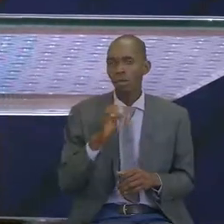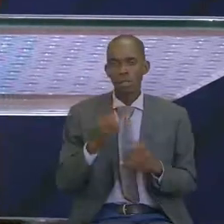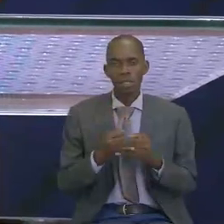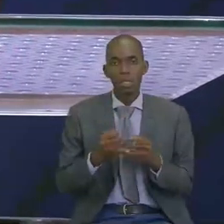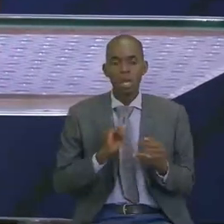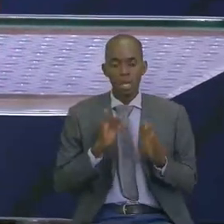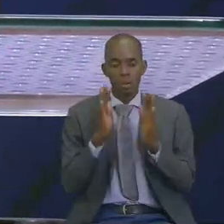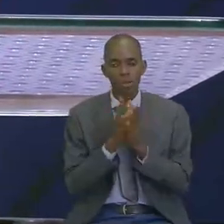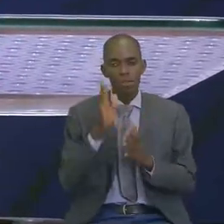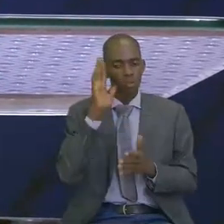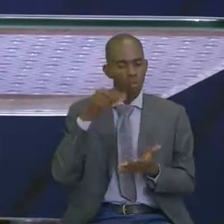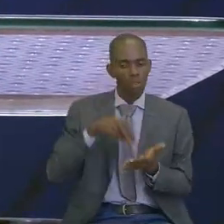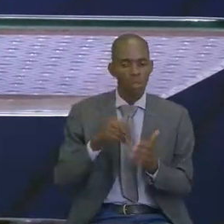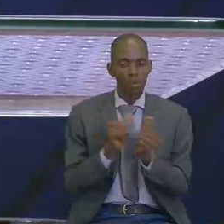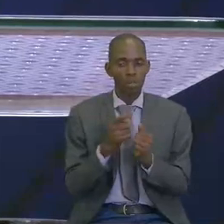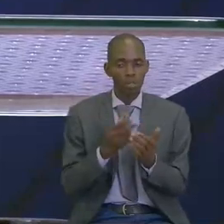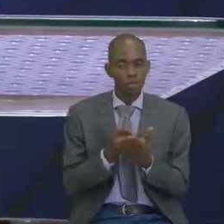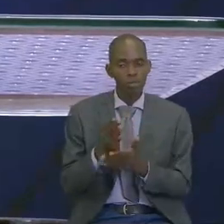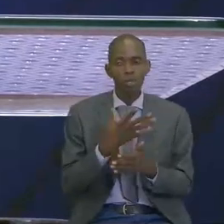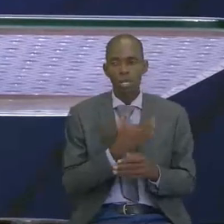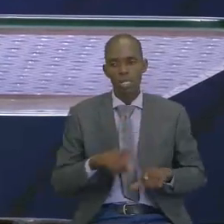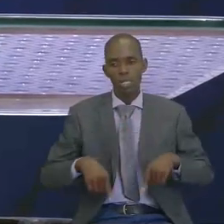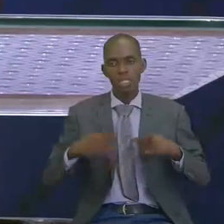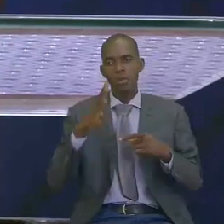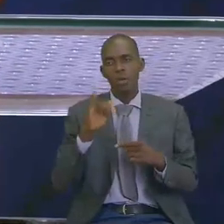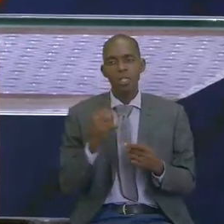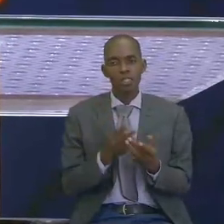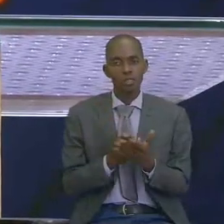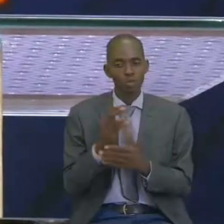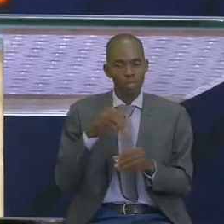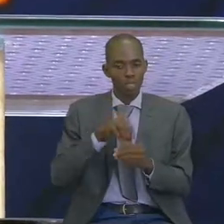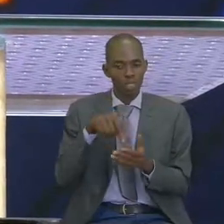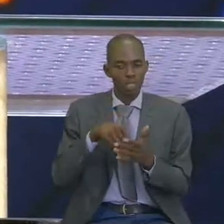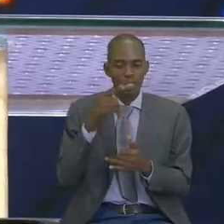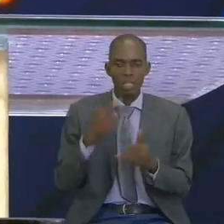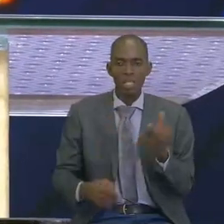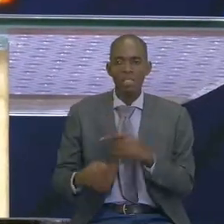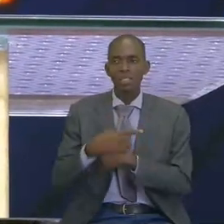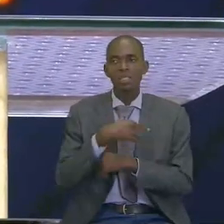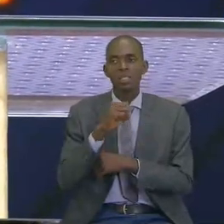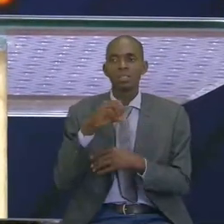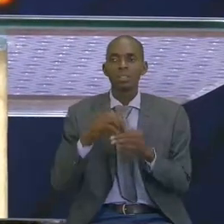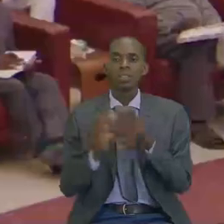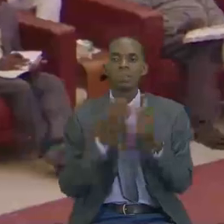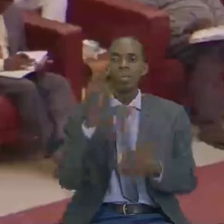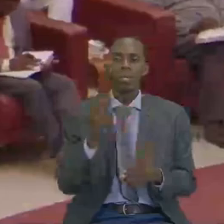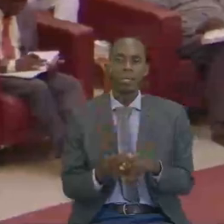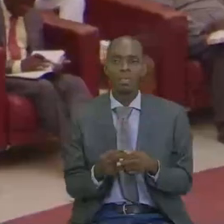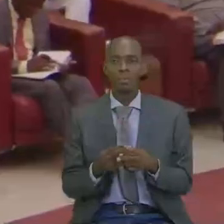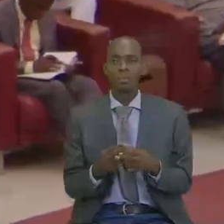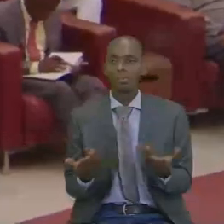conscience. Je prie qu'on se tienne sur la vérité et qu'on vive par la vérité en ces derniers jours au nom